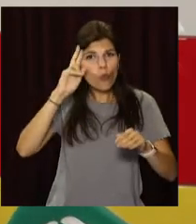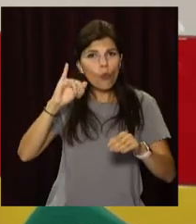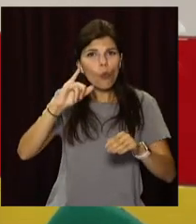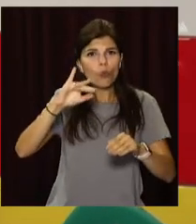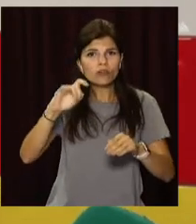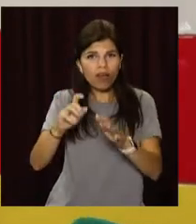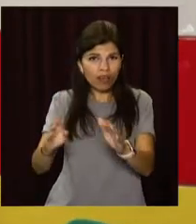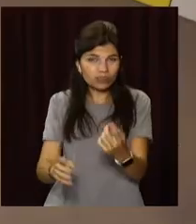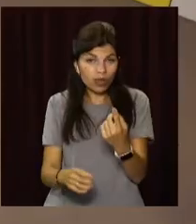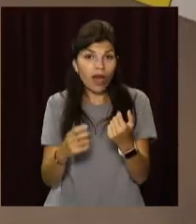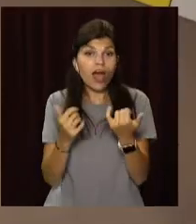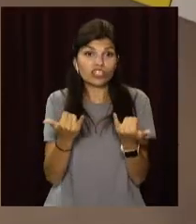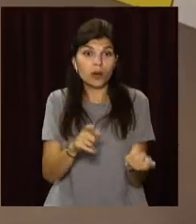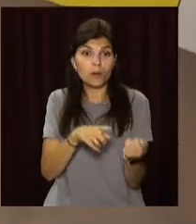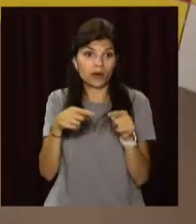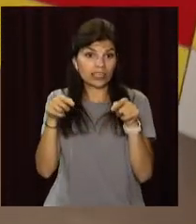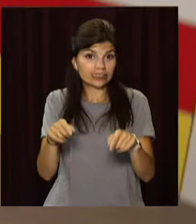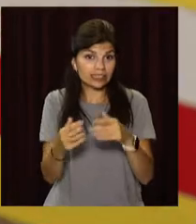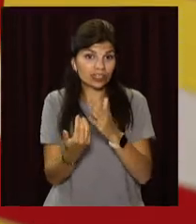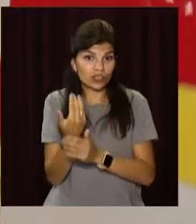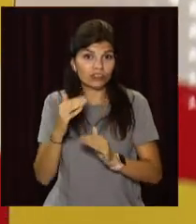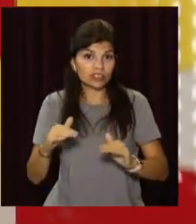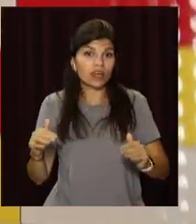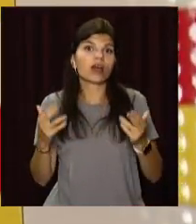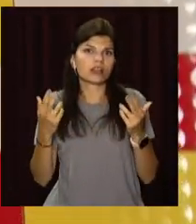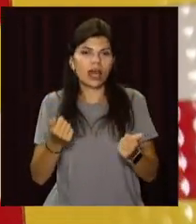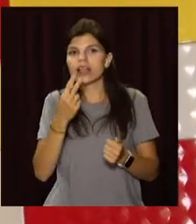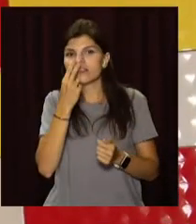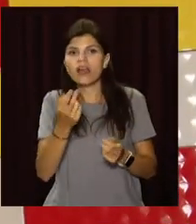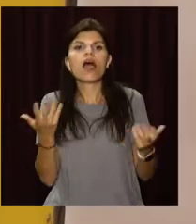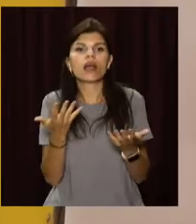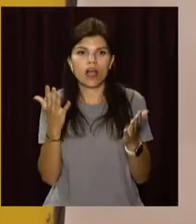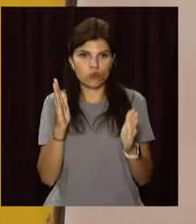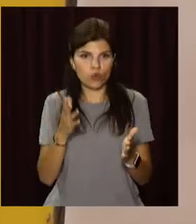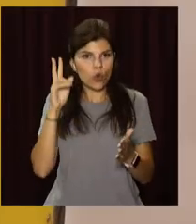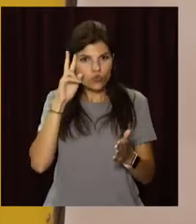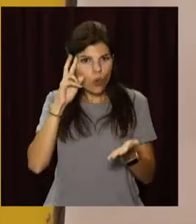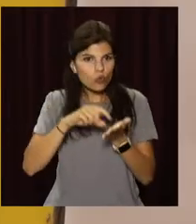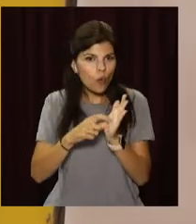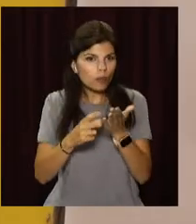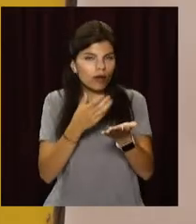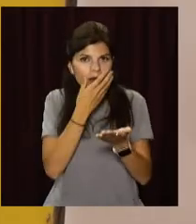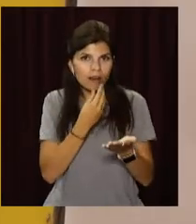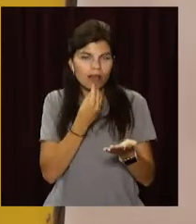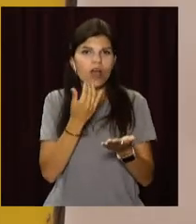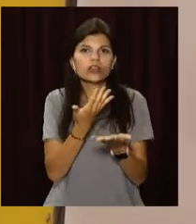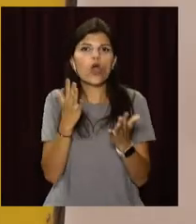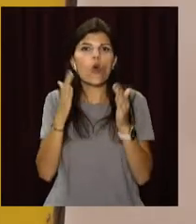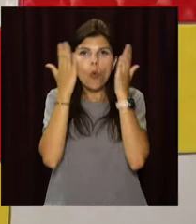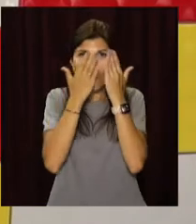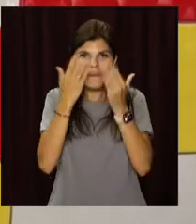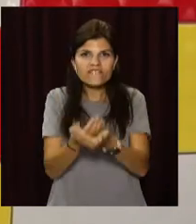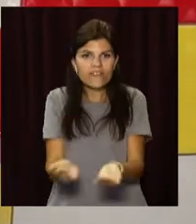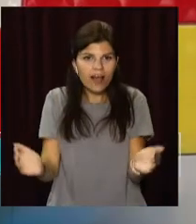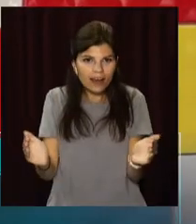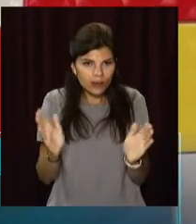А, звісно, з переходом в цей дитячий садок у нас, дивіться, яка ось буде туалетна кімната, де будуть умивальники.